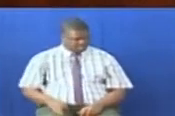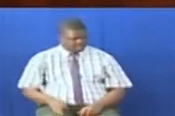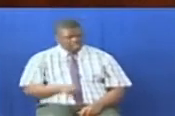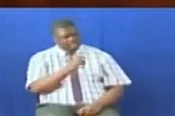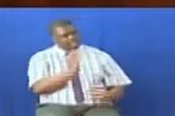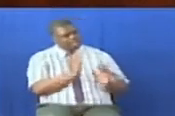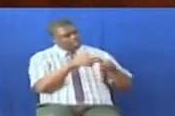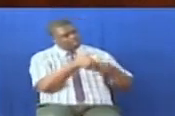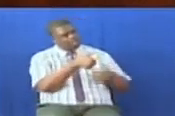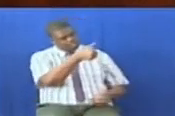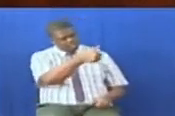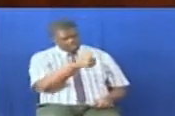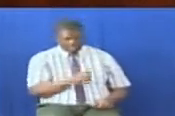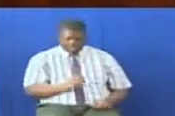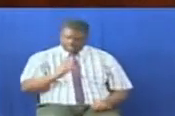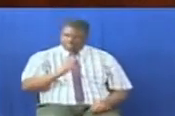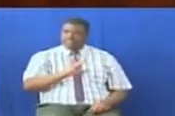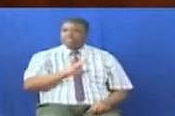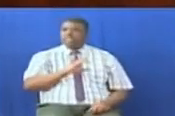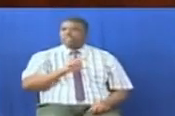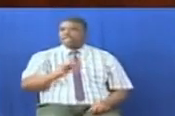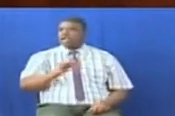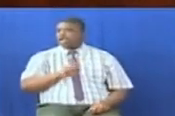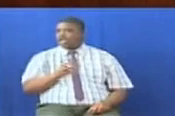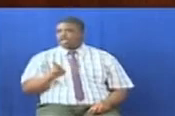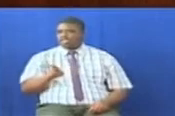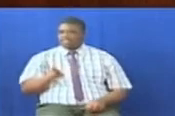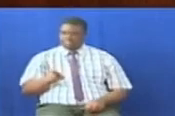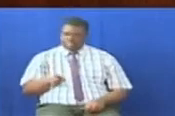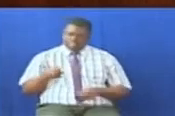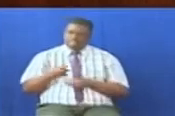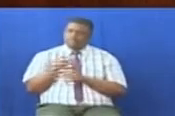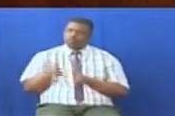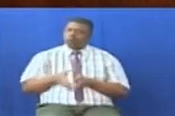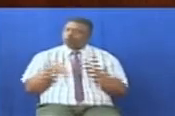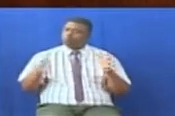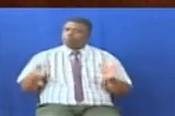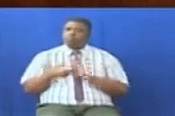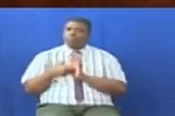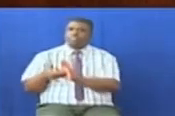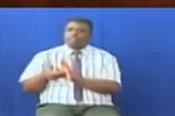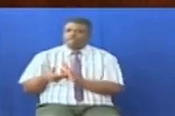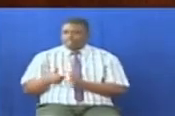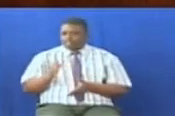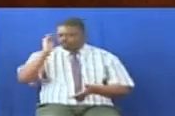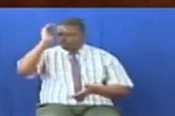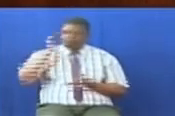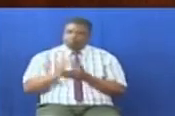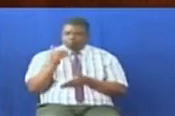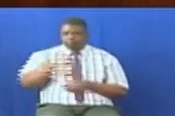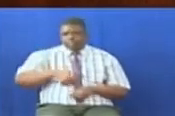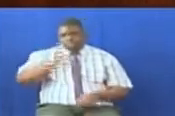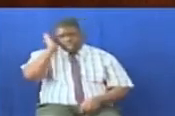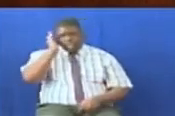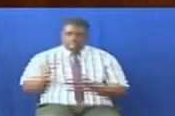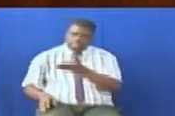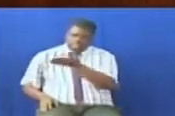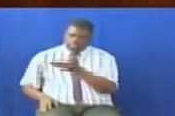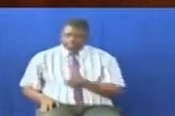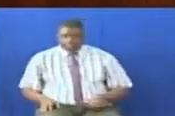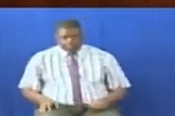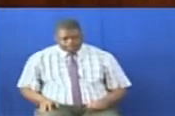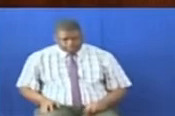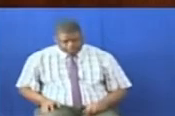kwa kazi kubwa ambayo ameifanya ya kuonyesha mapungufu ambayo serikali kuu inayo. Lakini Mheshimiwa Naibu